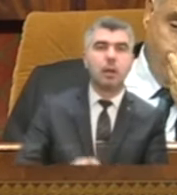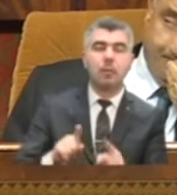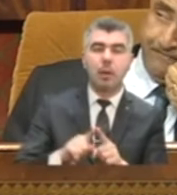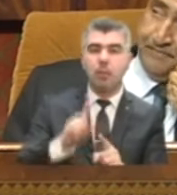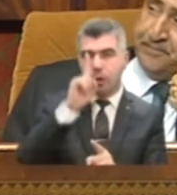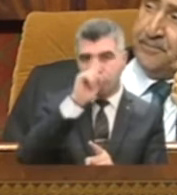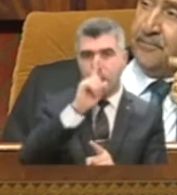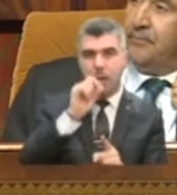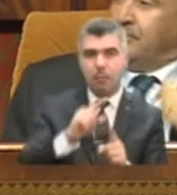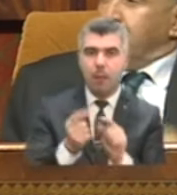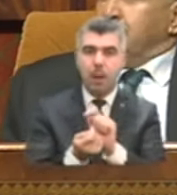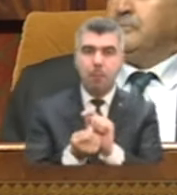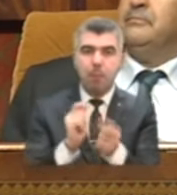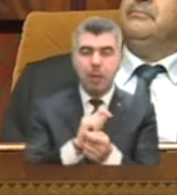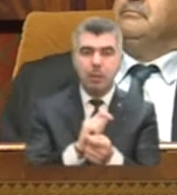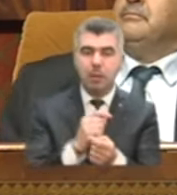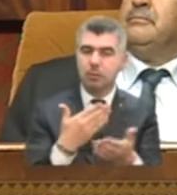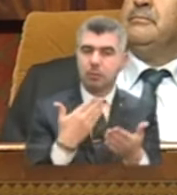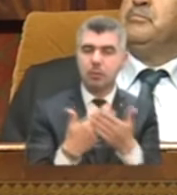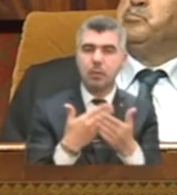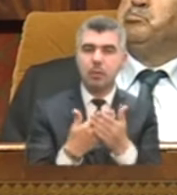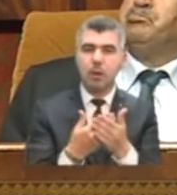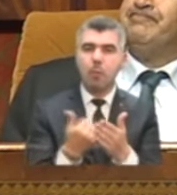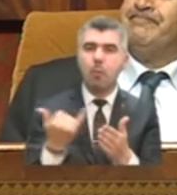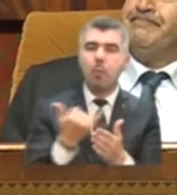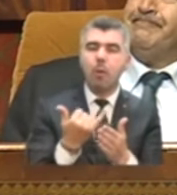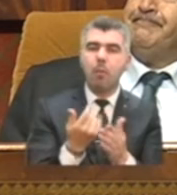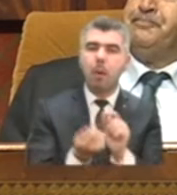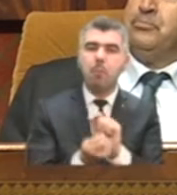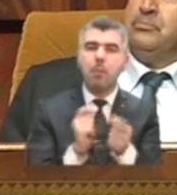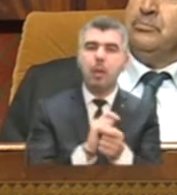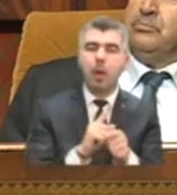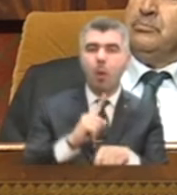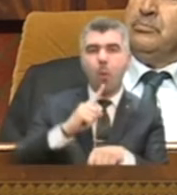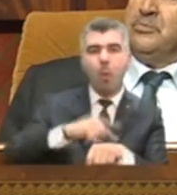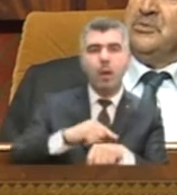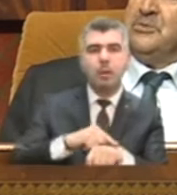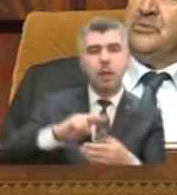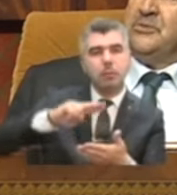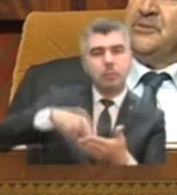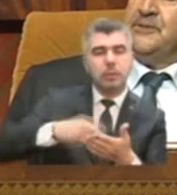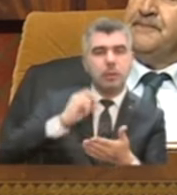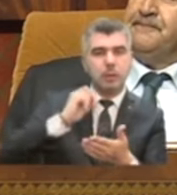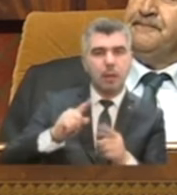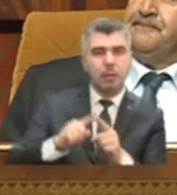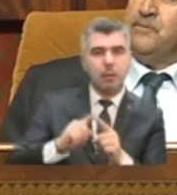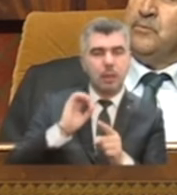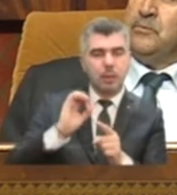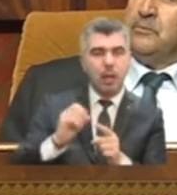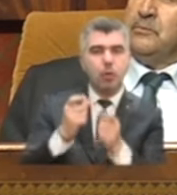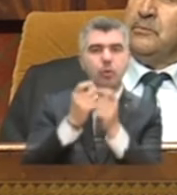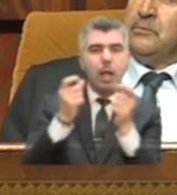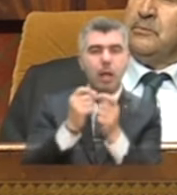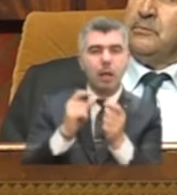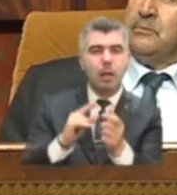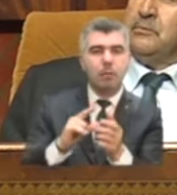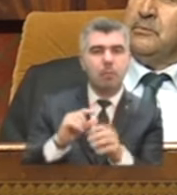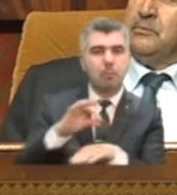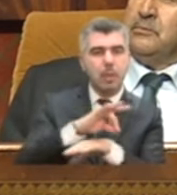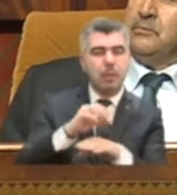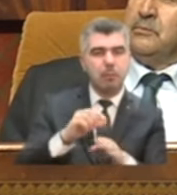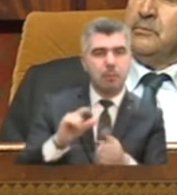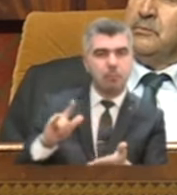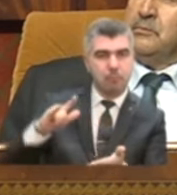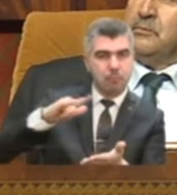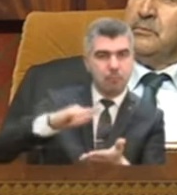يكون لهذا التغيير وقع إيجابي على مراجعة أجل البث في ملفات المنعشين العقاريين من طرف مكتب المطارات.